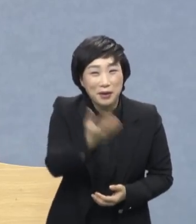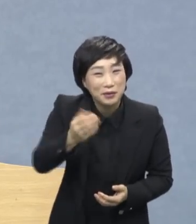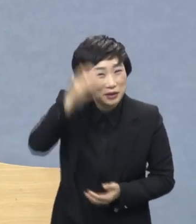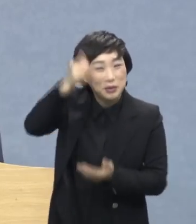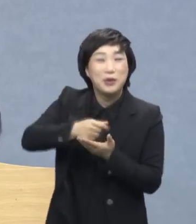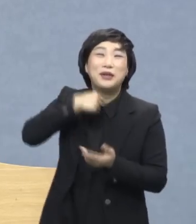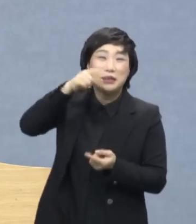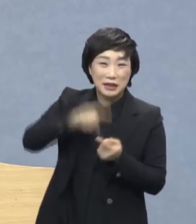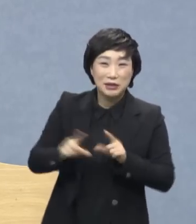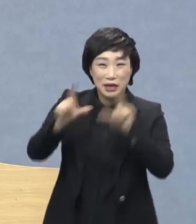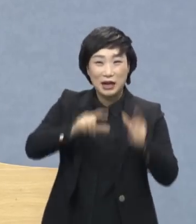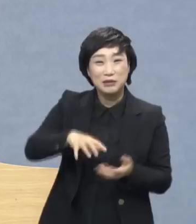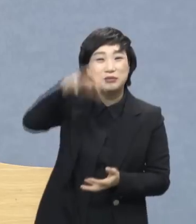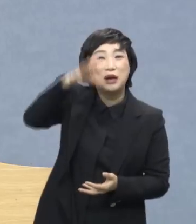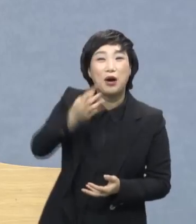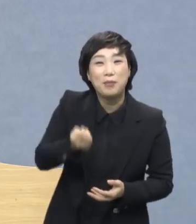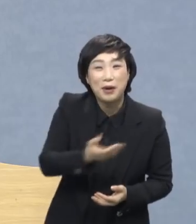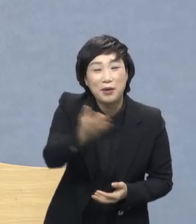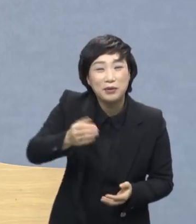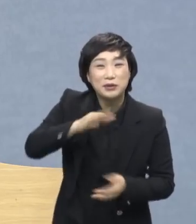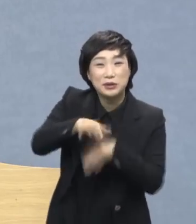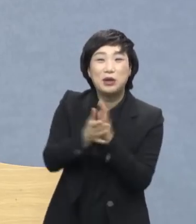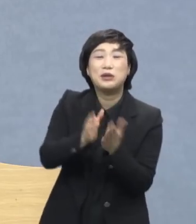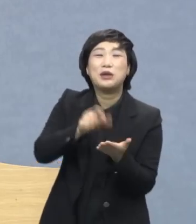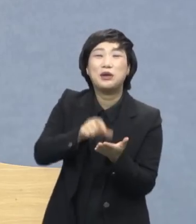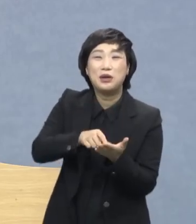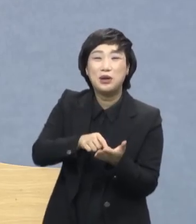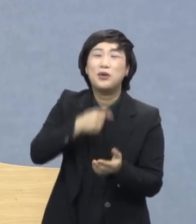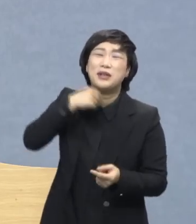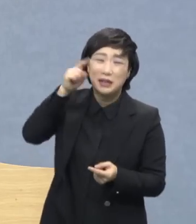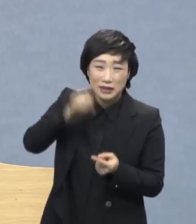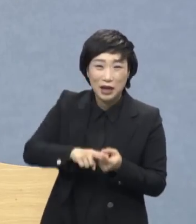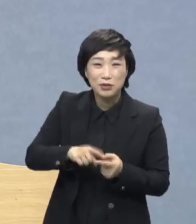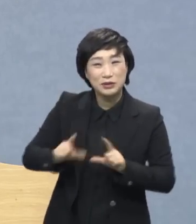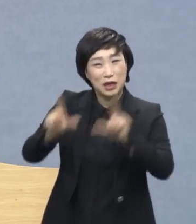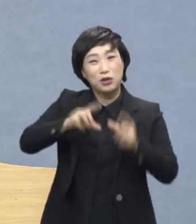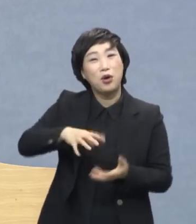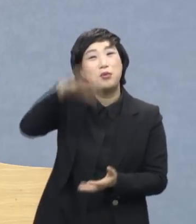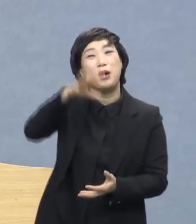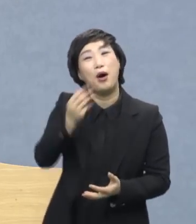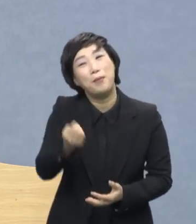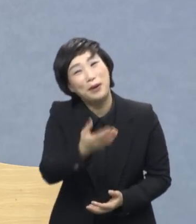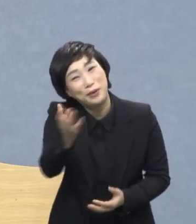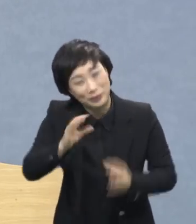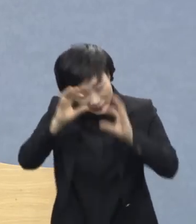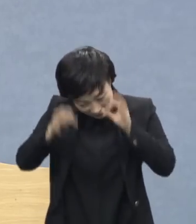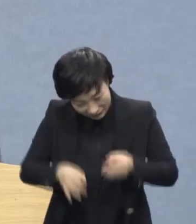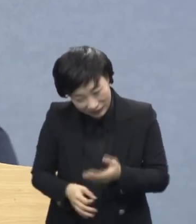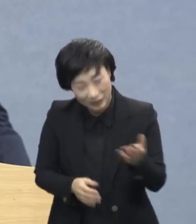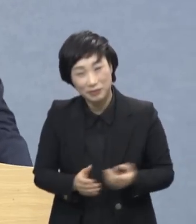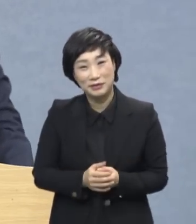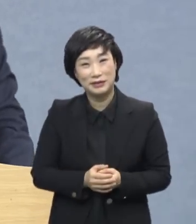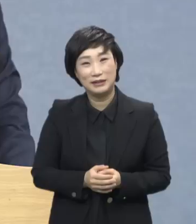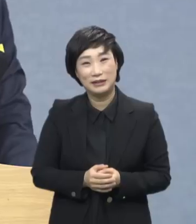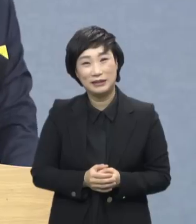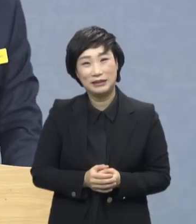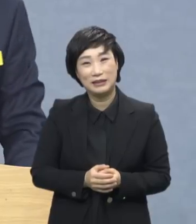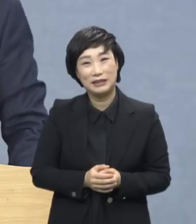원대로 되기를 바라며 성경의 원대로 되기를 바라느냐. 판단 한번 해봐. 되기를